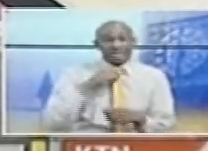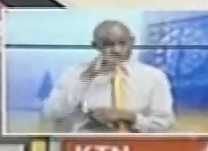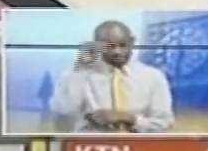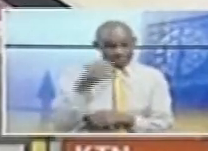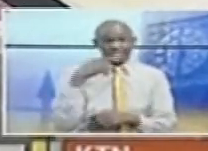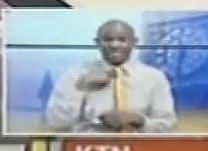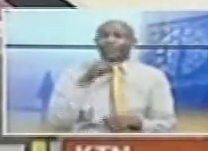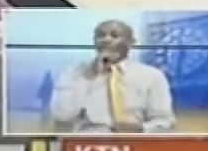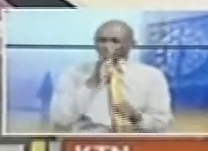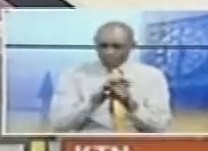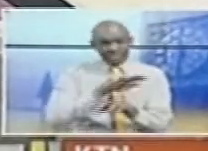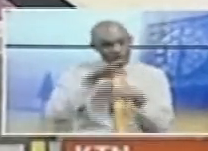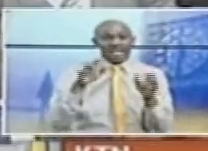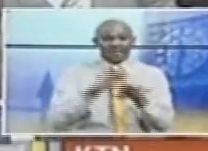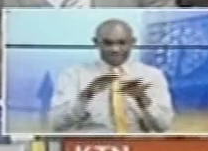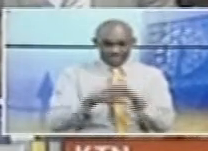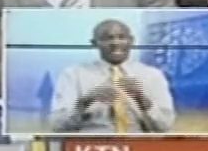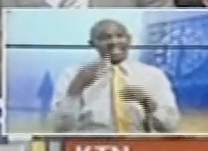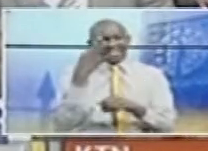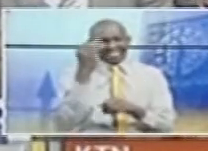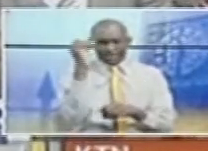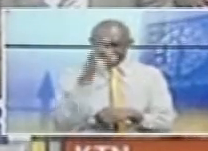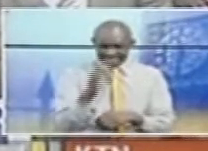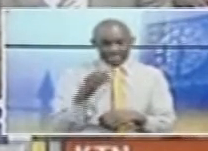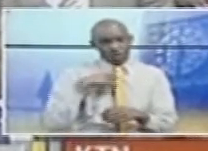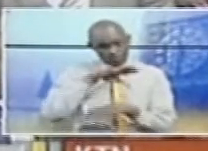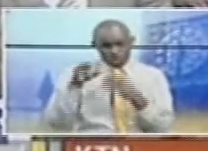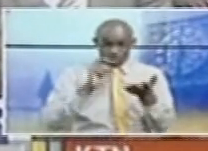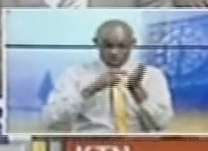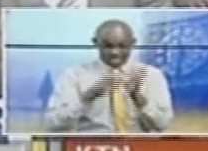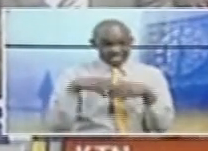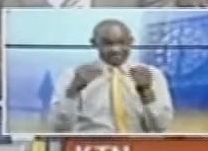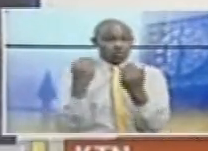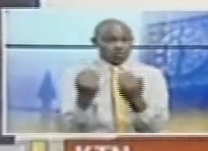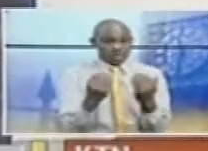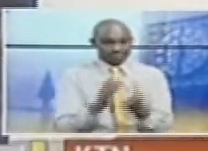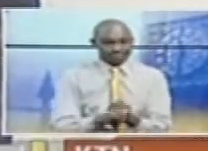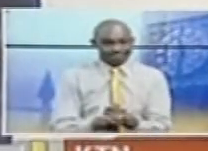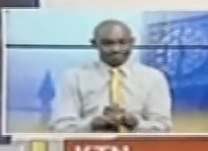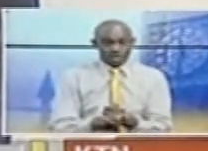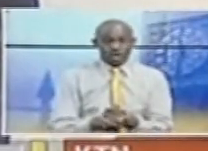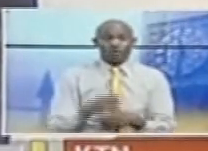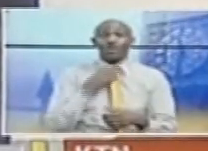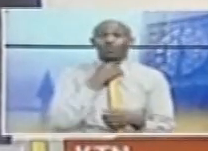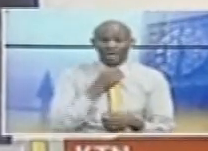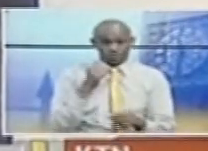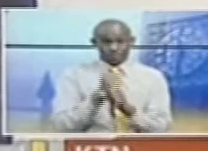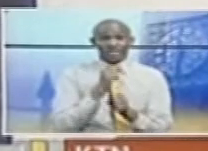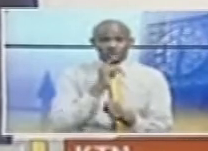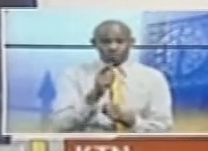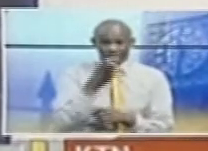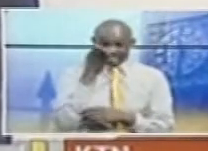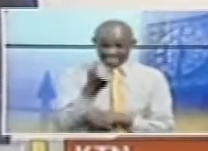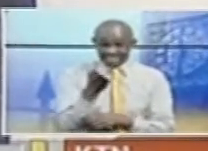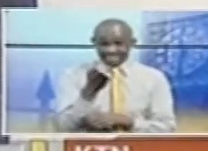kutimiza ahadi ya kuhakikisha 30% ya kandarasi zinazotolewa zinawafaidi vijana. We want to make sure that these young